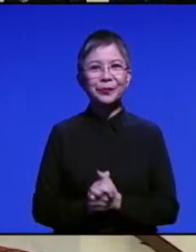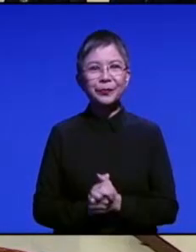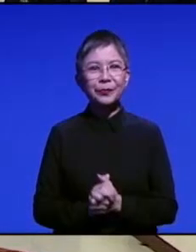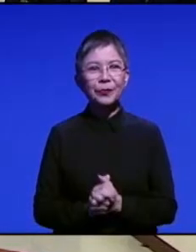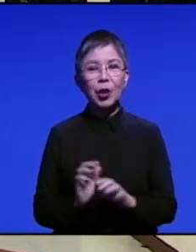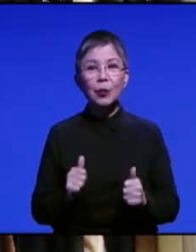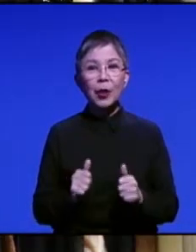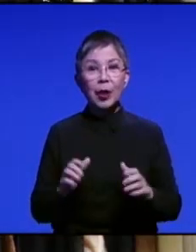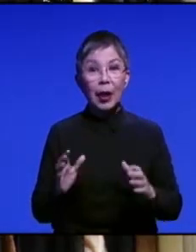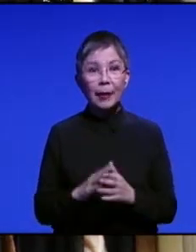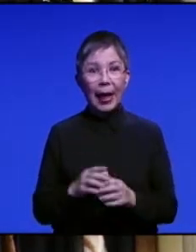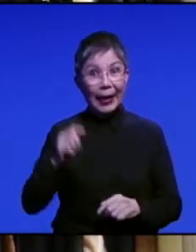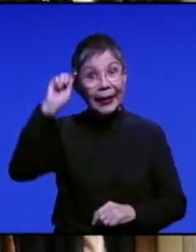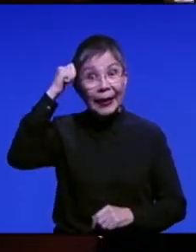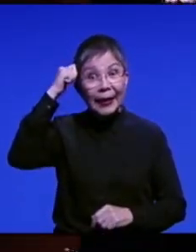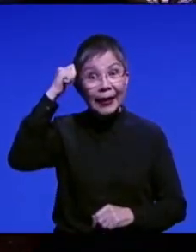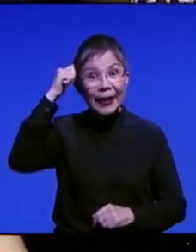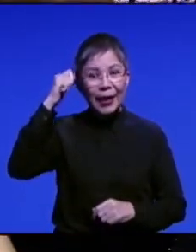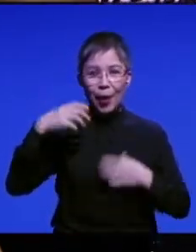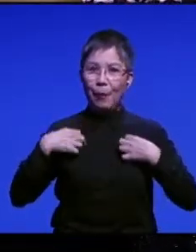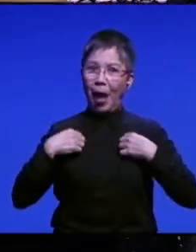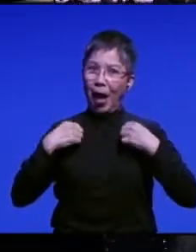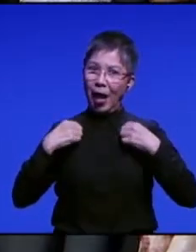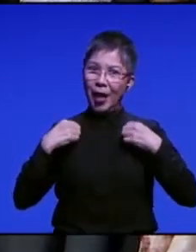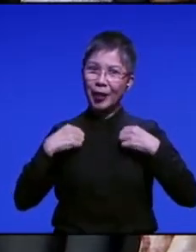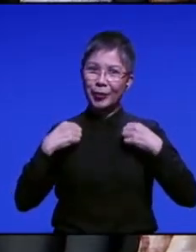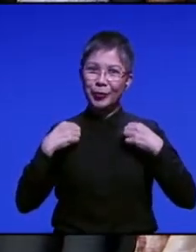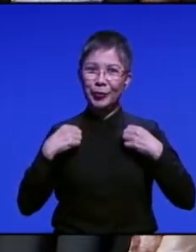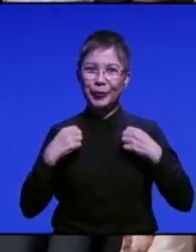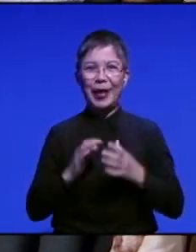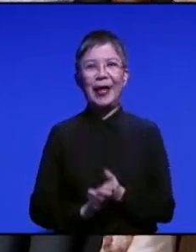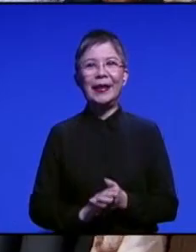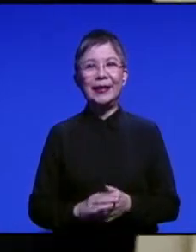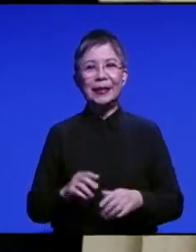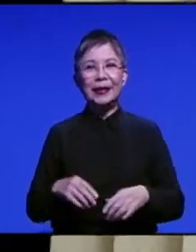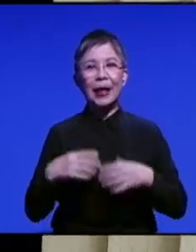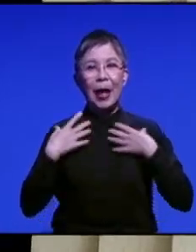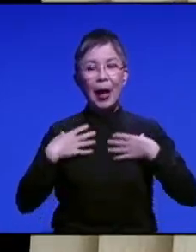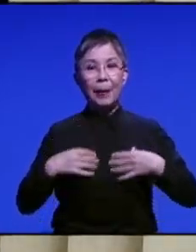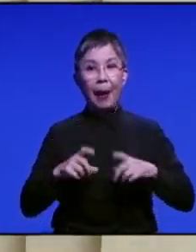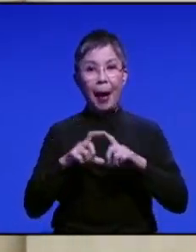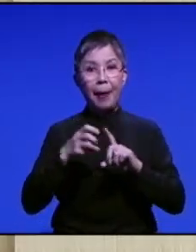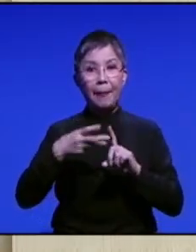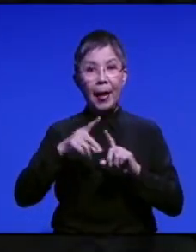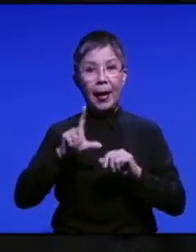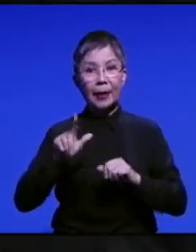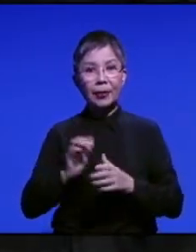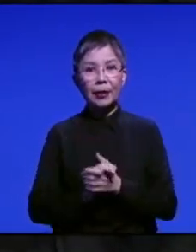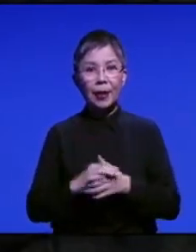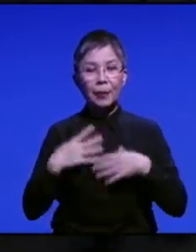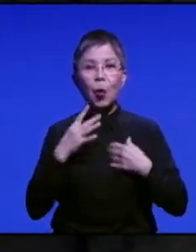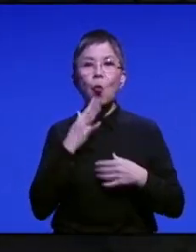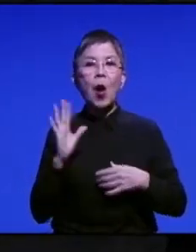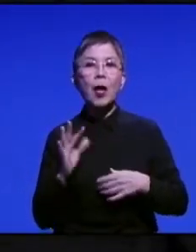Supaya makin lengkap, jangan lupa busananya. Saat ini model abaya yang sedang tren adalah modern dan